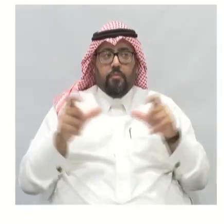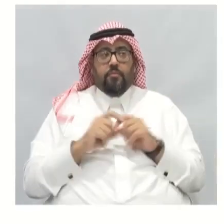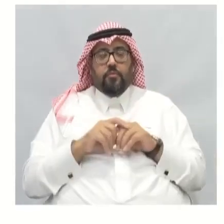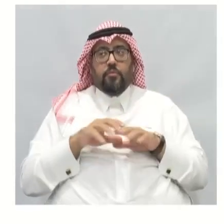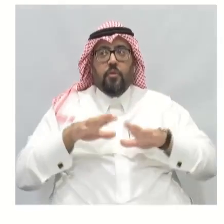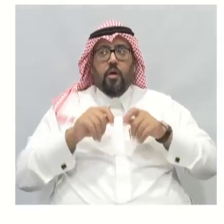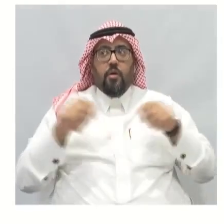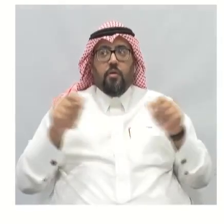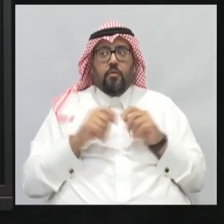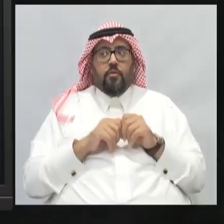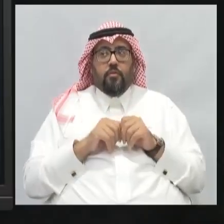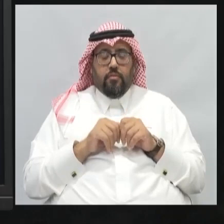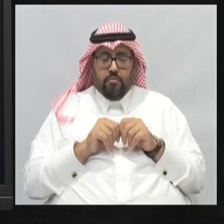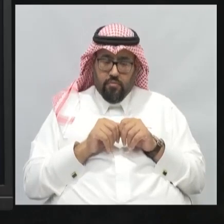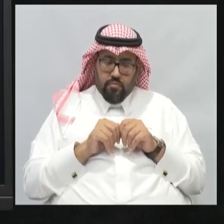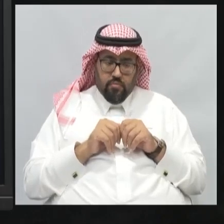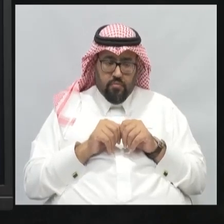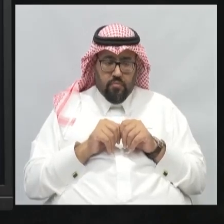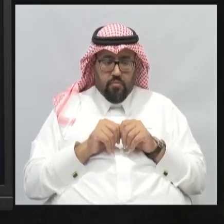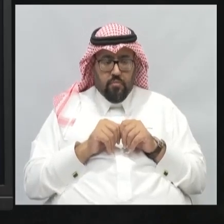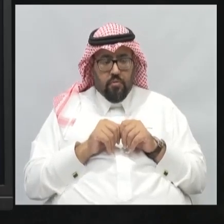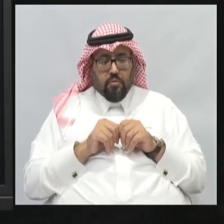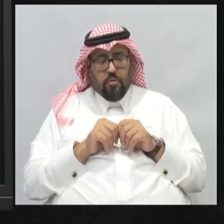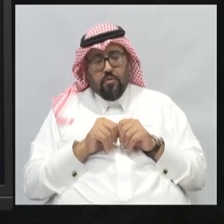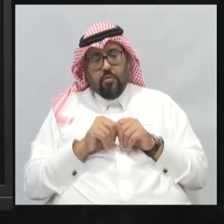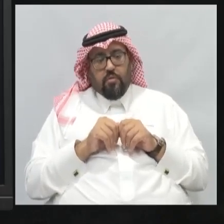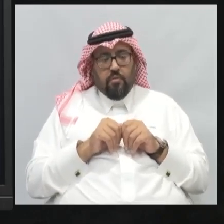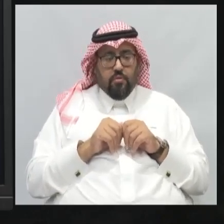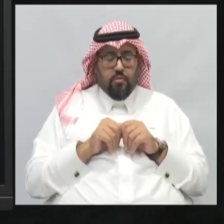وكبيره ومحميات للحدائق والغابات